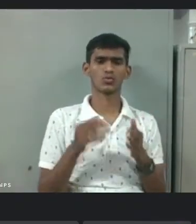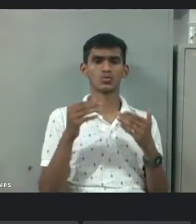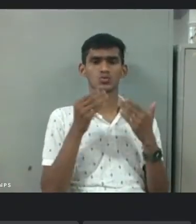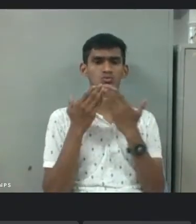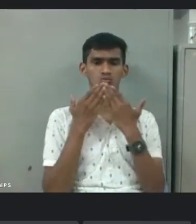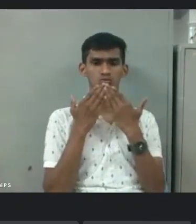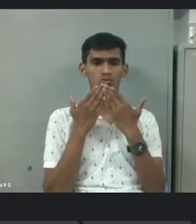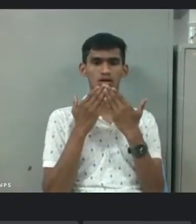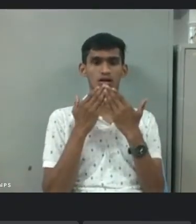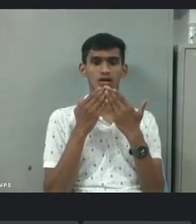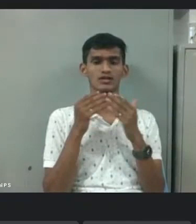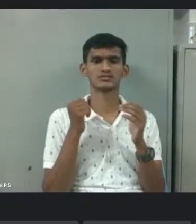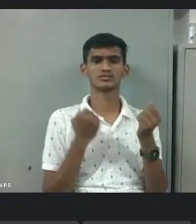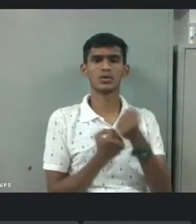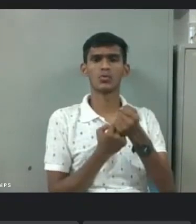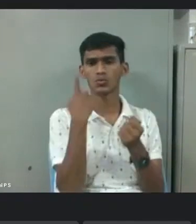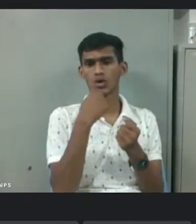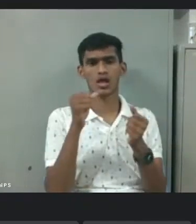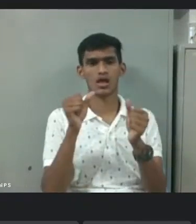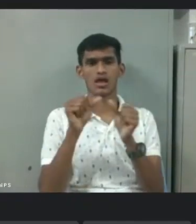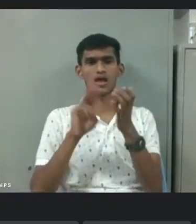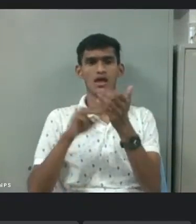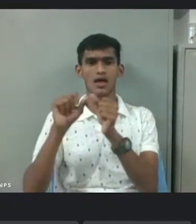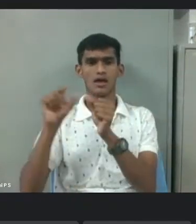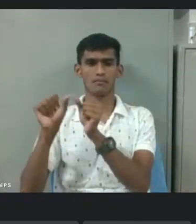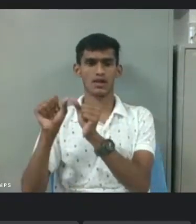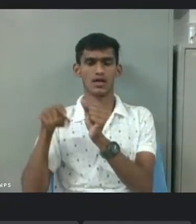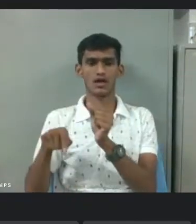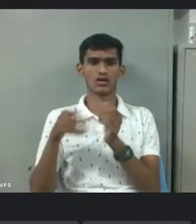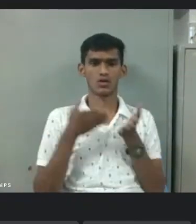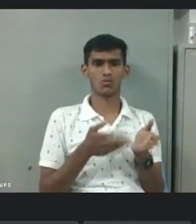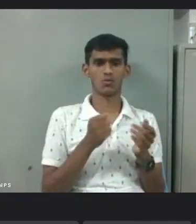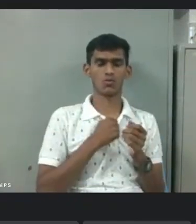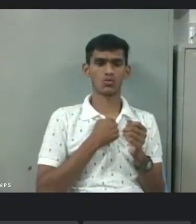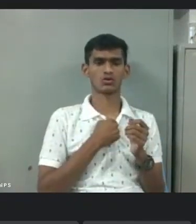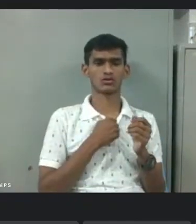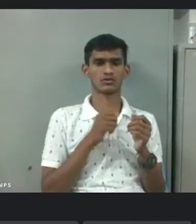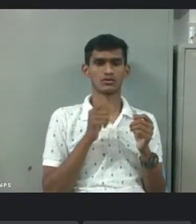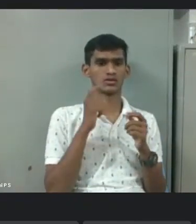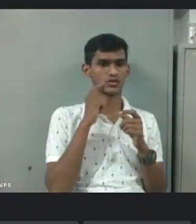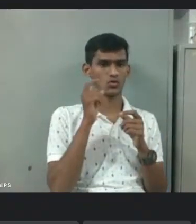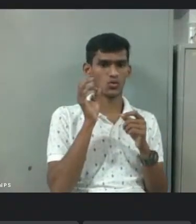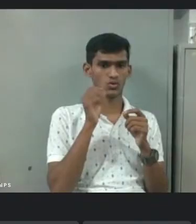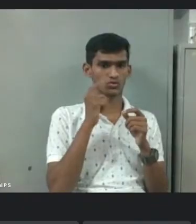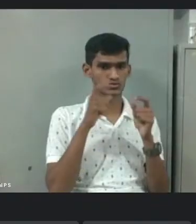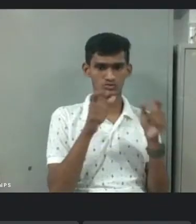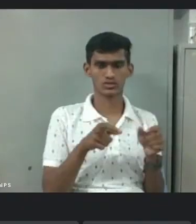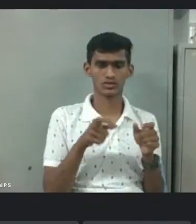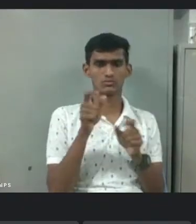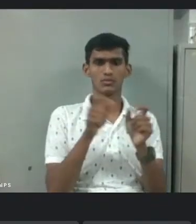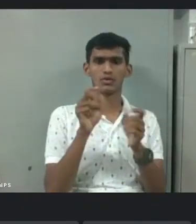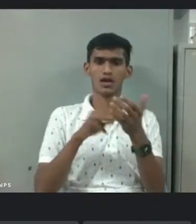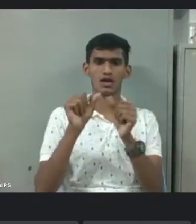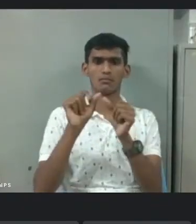അമല ഇൻസ്റ്റിറ്റ്യൂട്ടിൽ ഇപ്പൊ ഞങ്ങളുടെ ഡിപ്പാർട്ട്മെന്റിൽ തന്നെ തെറാപ്പിസ്റ്റുകൾ പോകുന്നുണ്ട് അവിടെ സ്കൂളിൽ. അപ്പൊ അവര് വളരെ ആക്റ്റീവ് ആയിട്ടുള്ള ഒരു ഗ്രൂപ്പ് ആയതുകൊണ്ടും ഇതുപോലെ തന്നെ സ്ഥലം